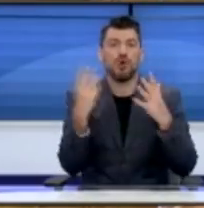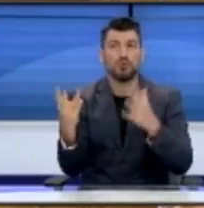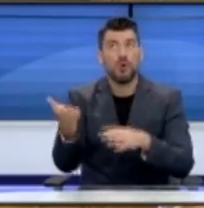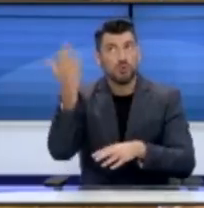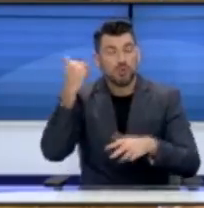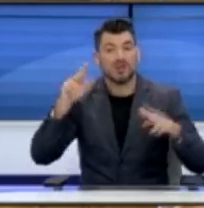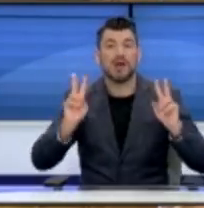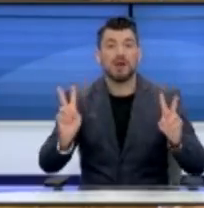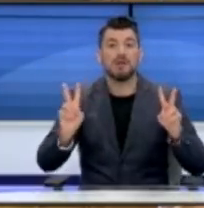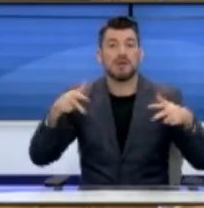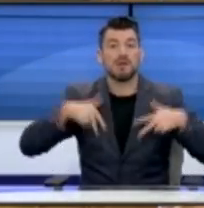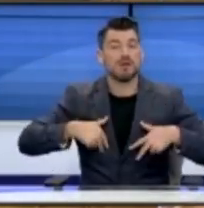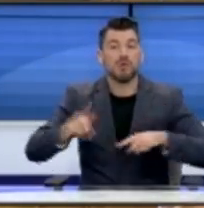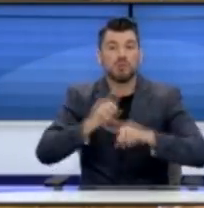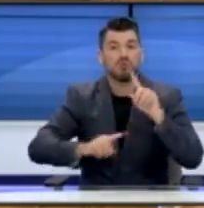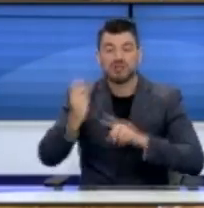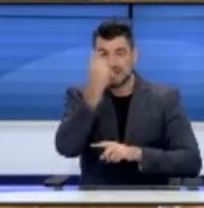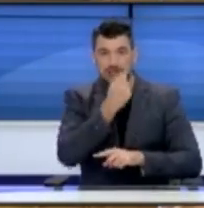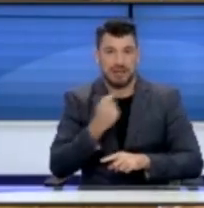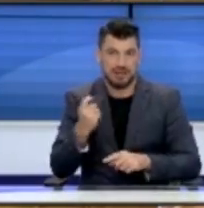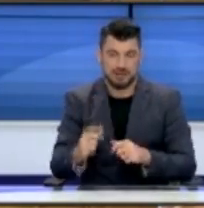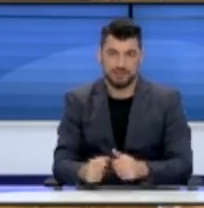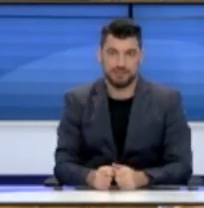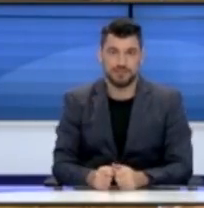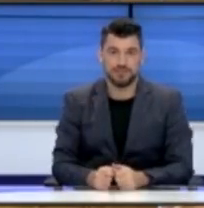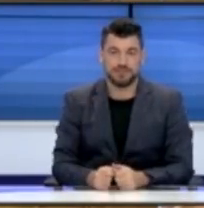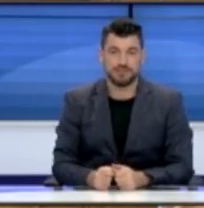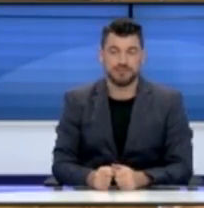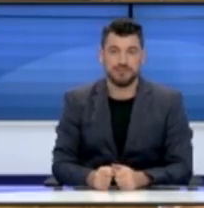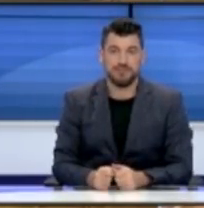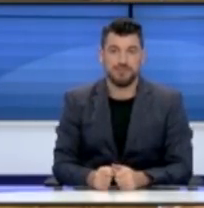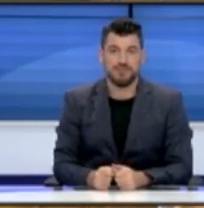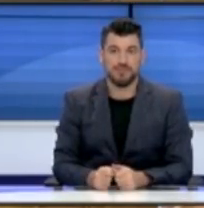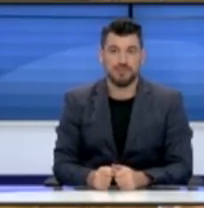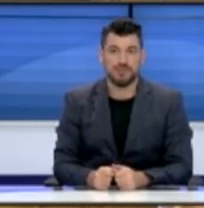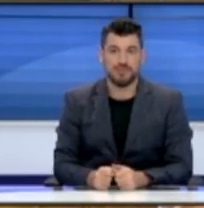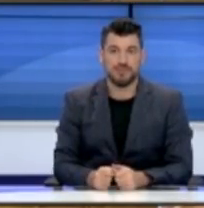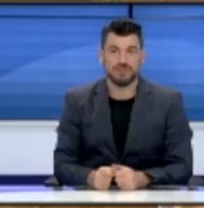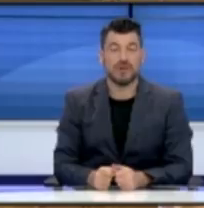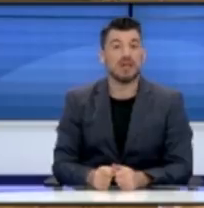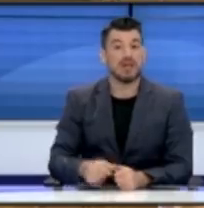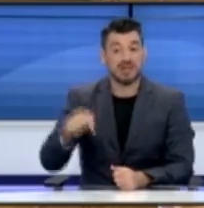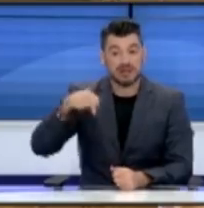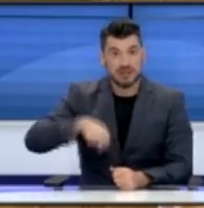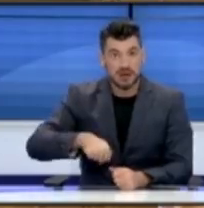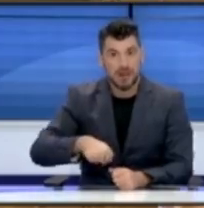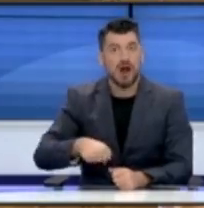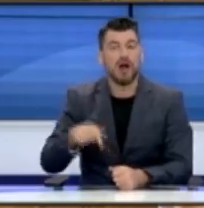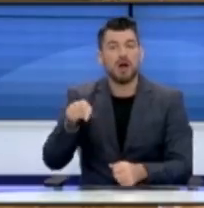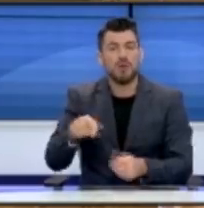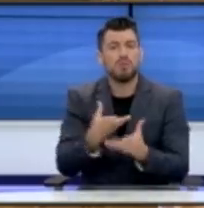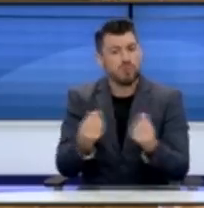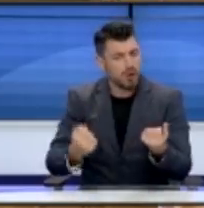ΠΑΣΟΚ με πρωθυπουργό το Σιμίτη. Σήμερα πολλοί από αυτούς που στήριξαν αυτό το διαχωρισμό κάνουν